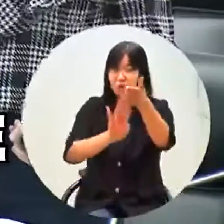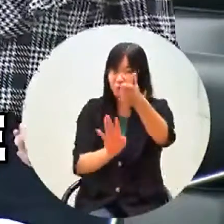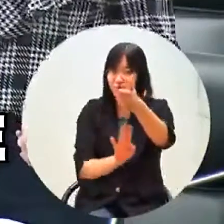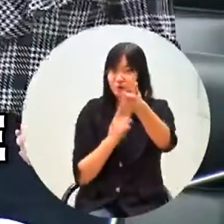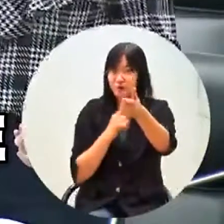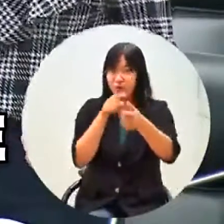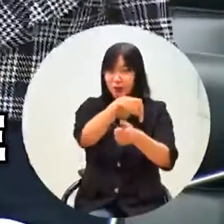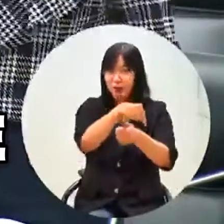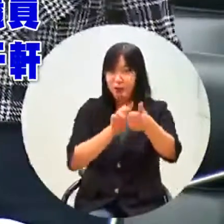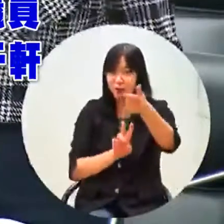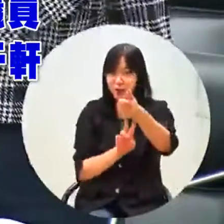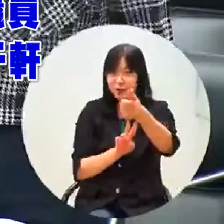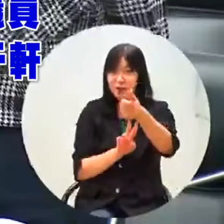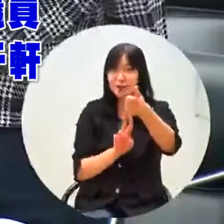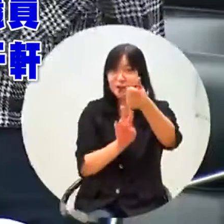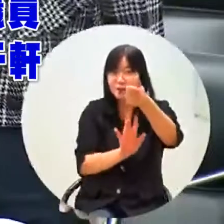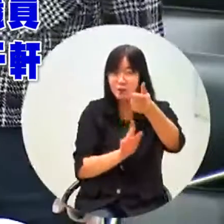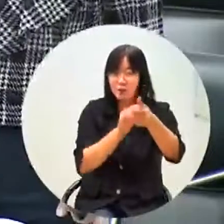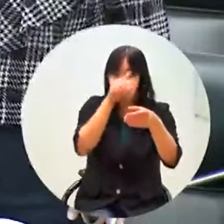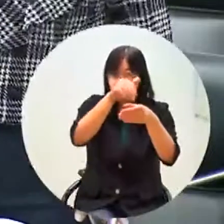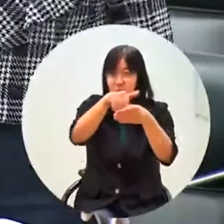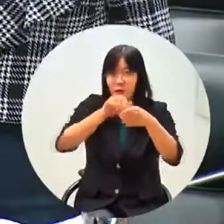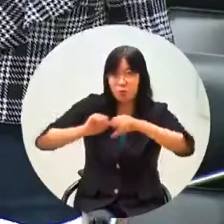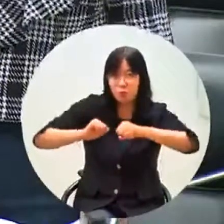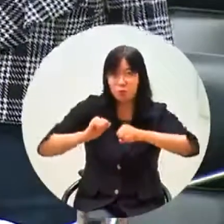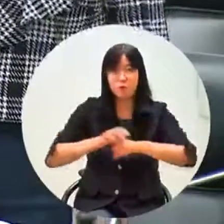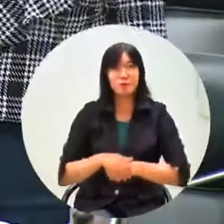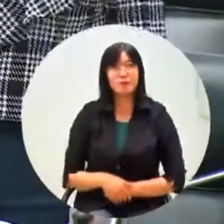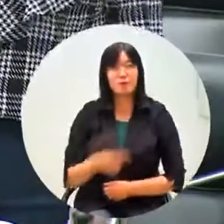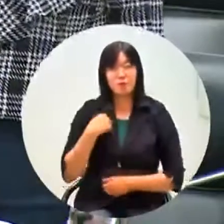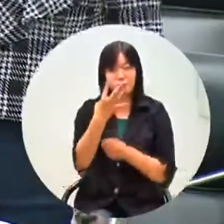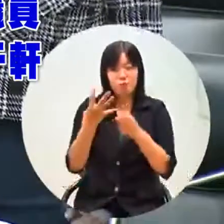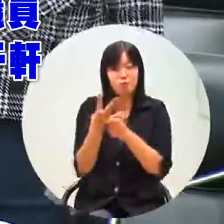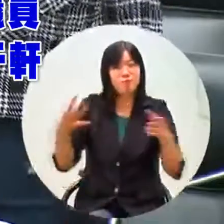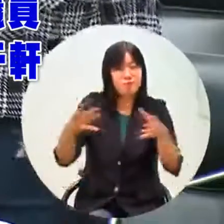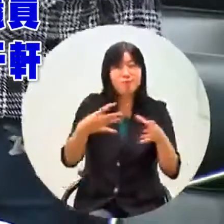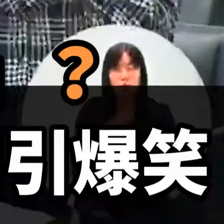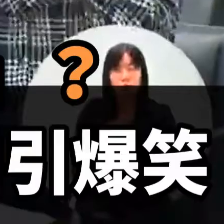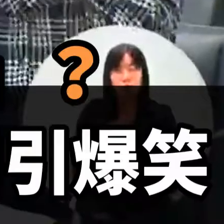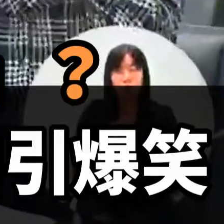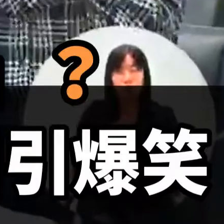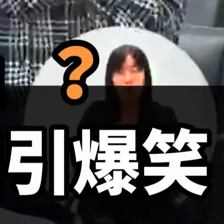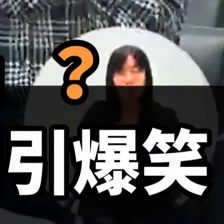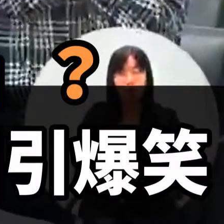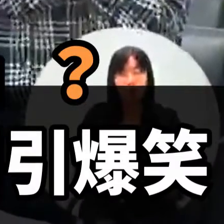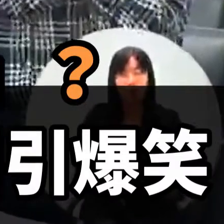那我们在议会有四年， 我们在议会有四年 相处，多多指教，谢谢。 好，好。